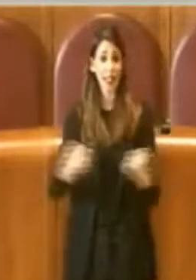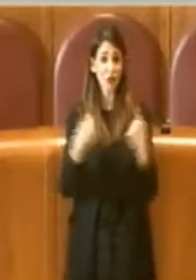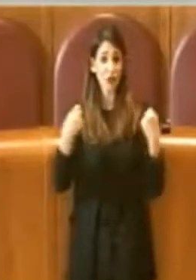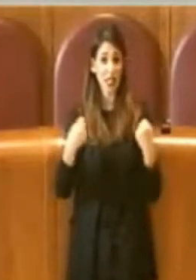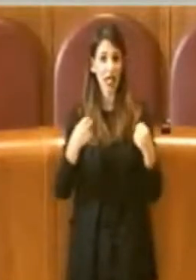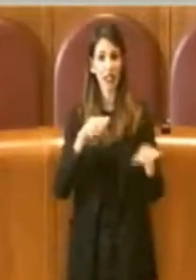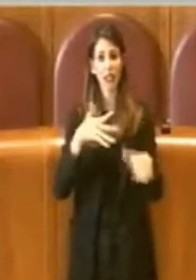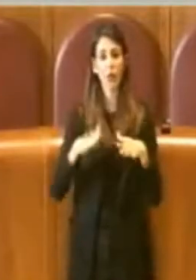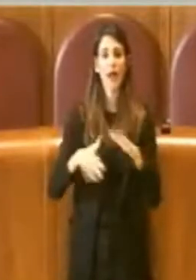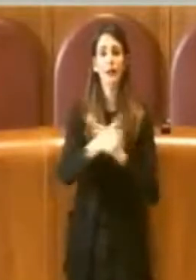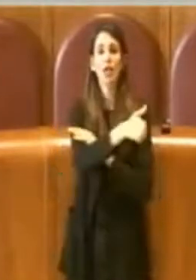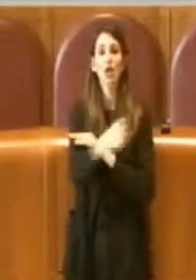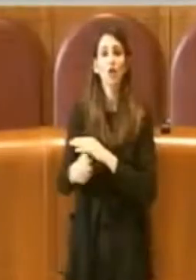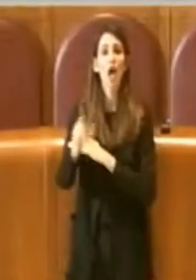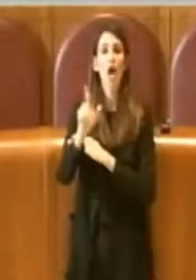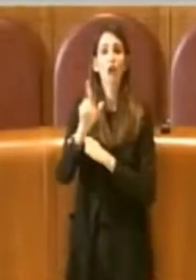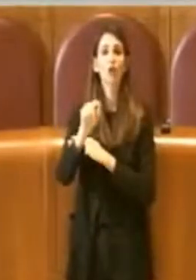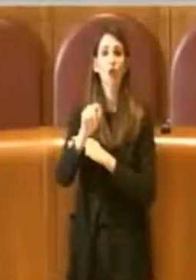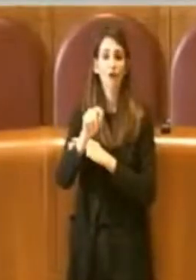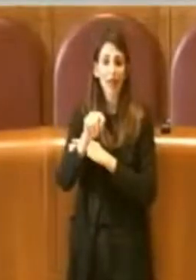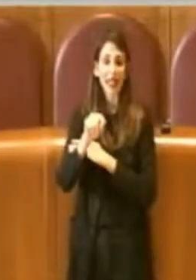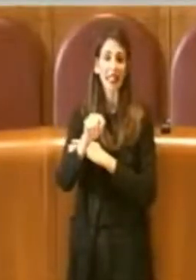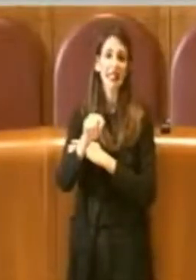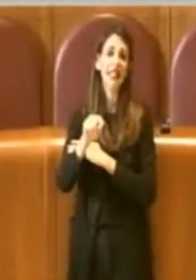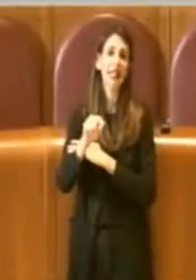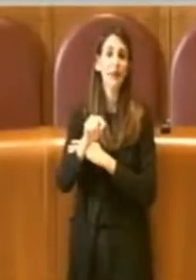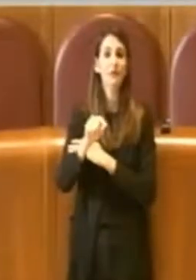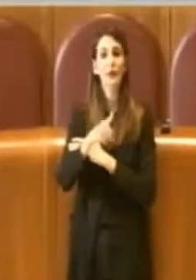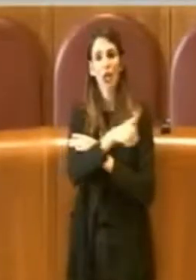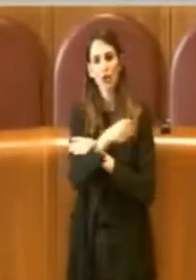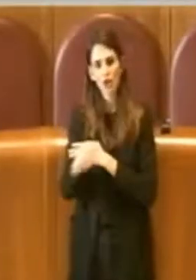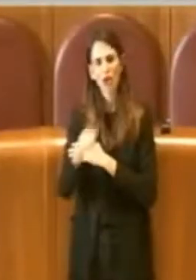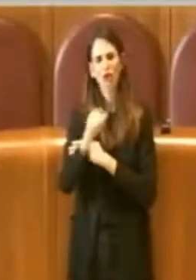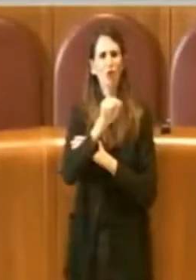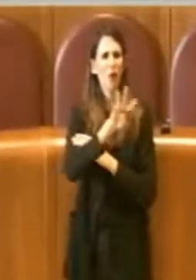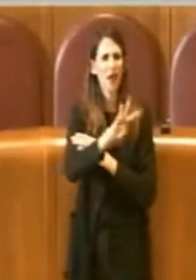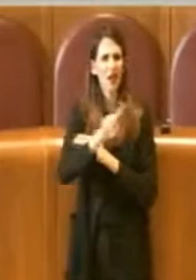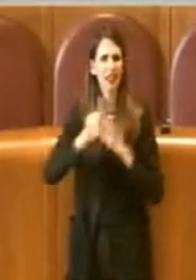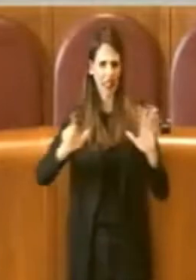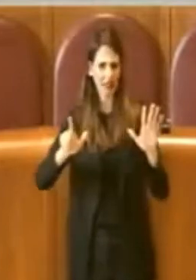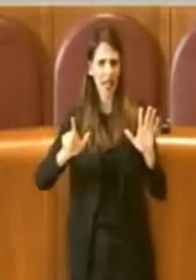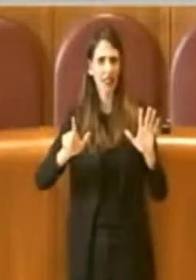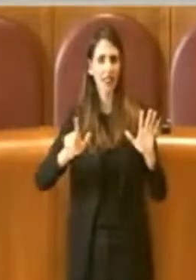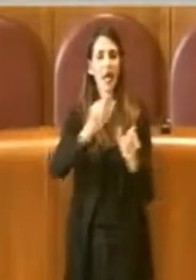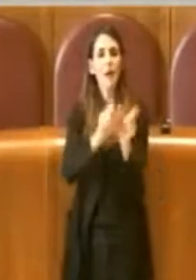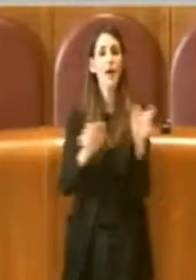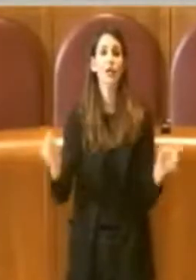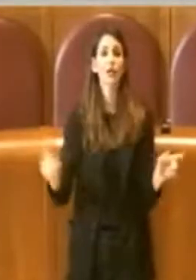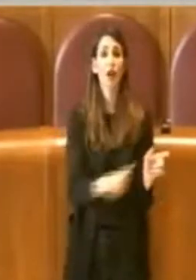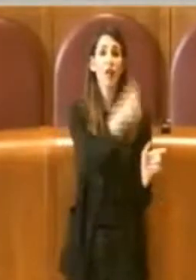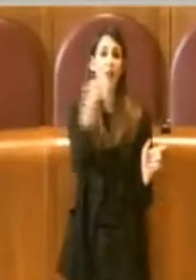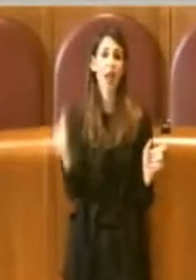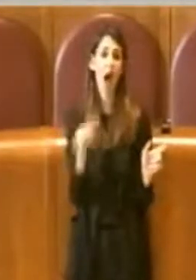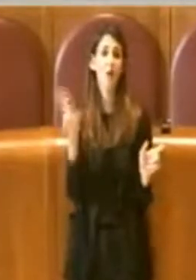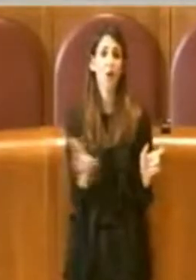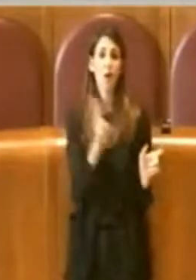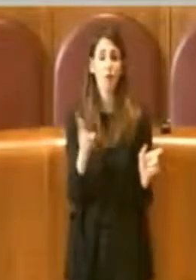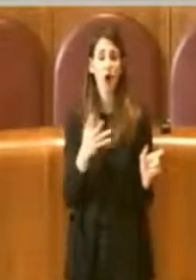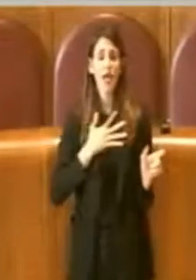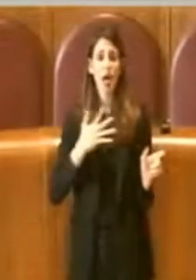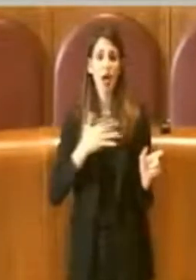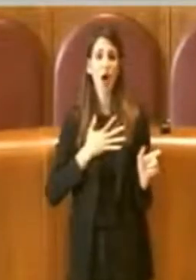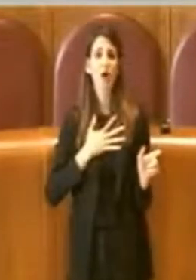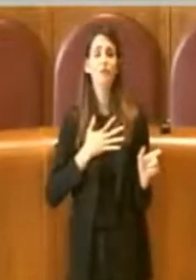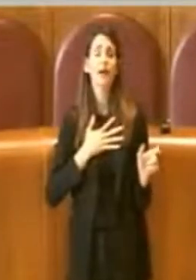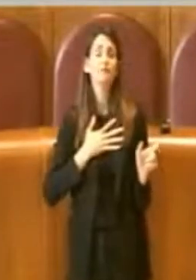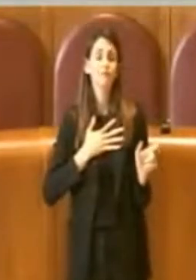parliamo di 120-130 persone all'anno, 147 nel 2018, quindi la memoria non mi inganna,